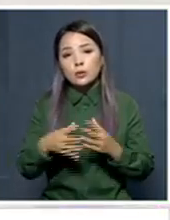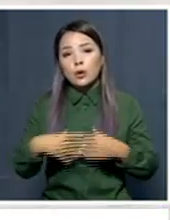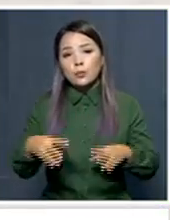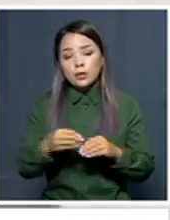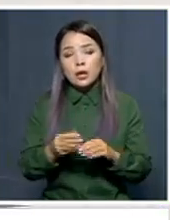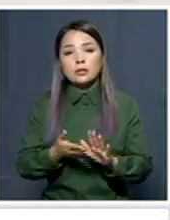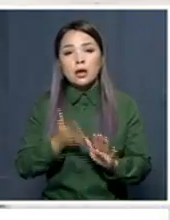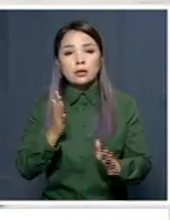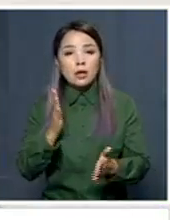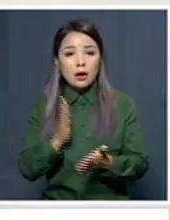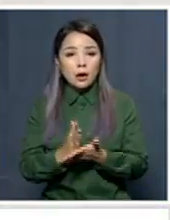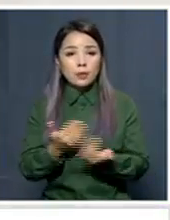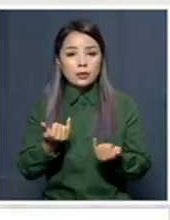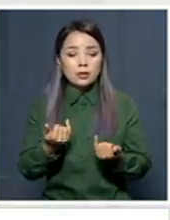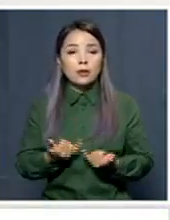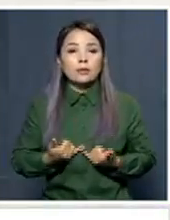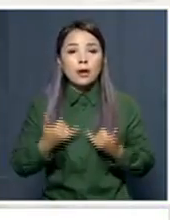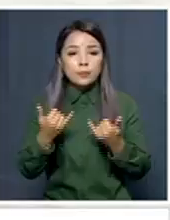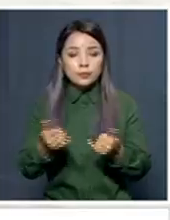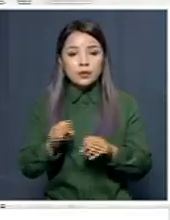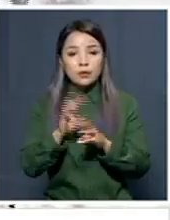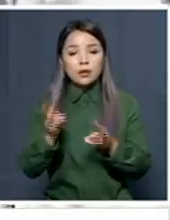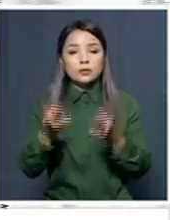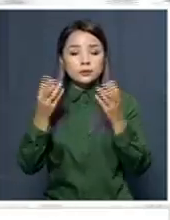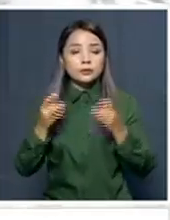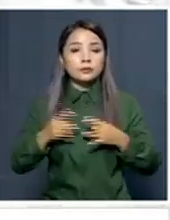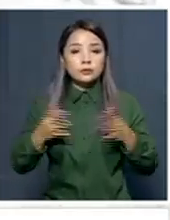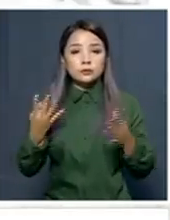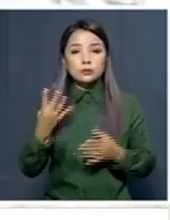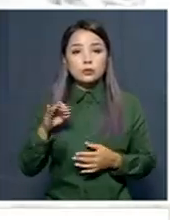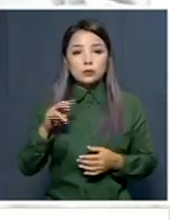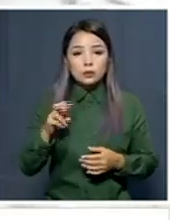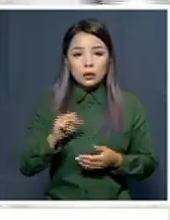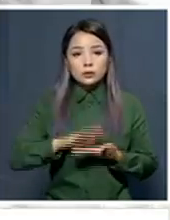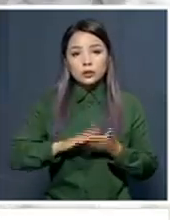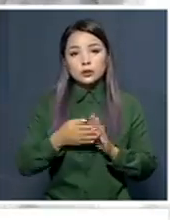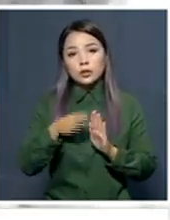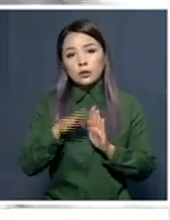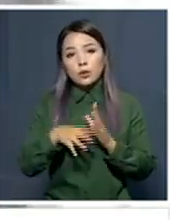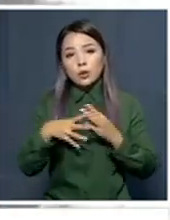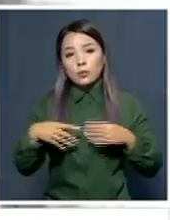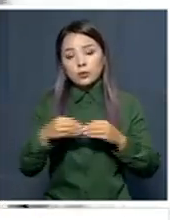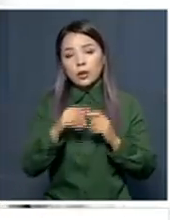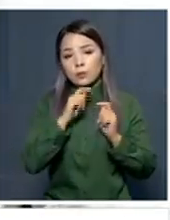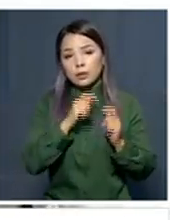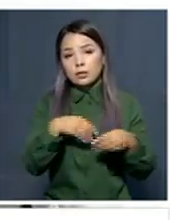тұр. Былтыр қасиетті мейрамда 4 тоннадай ет жағдайы жоқ жанұяларға берілді.